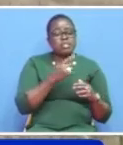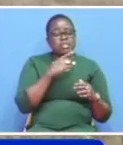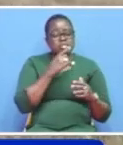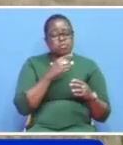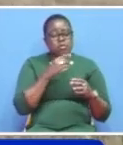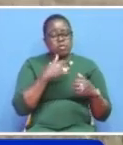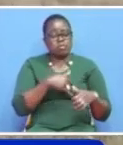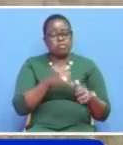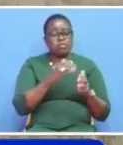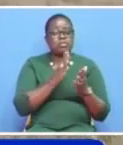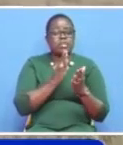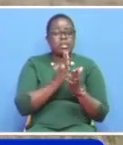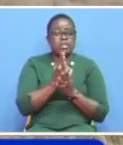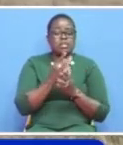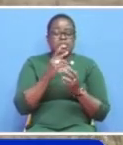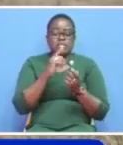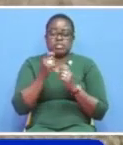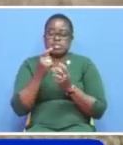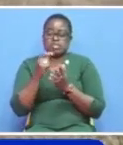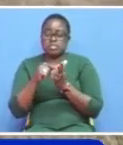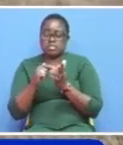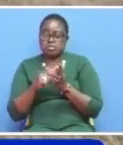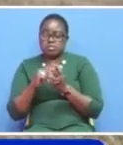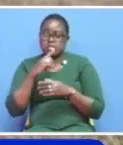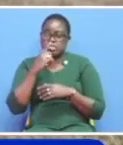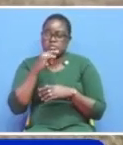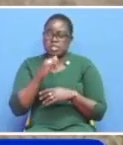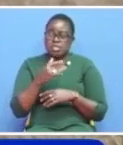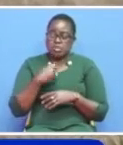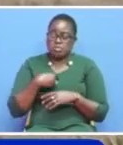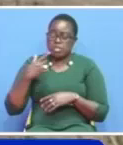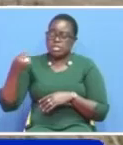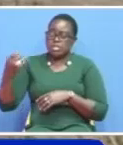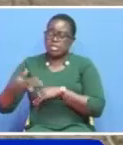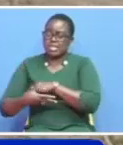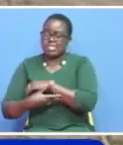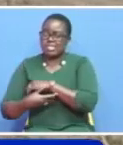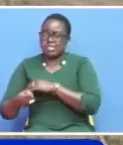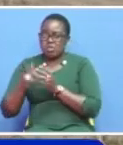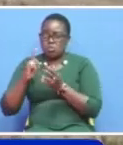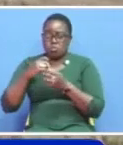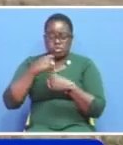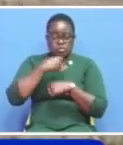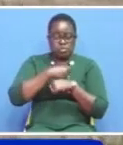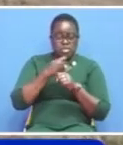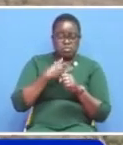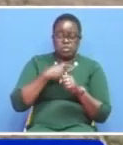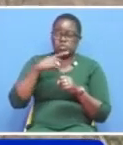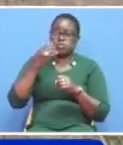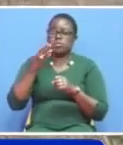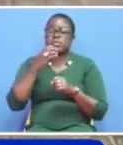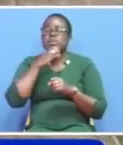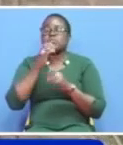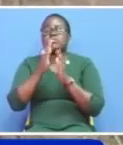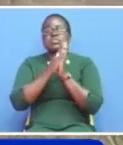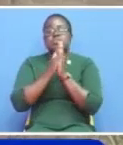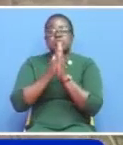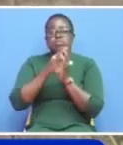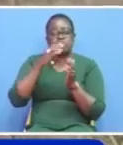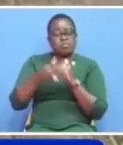kwa ni ya vindu iwe ya vindu wako atuwe kanye nina ndiye kuya na kila cha atumite ni tuawavu tinge wa ya kuya